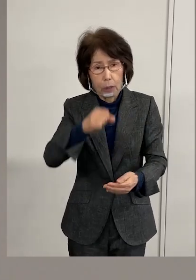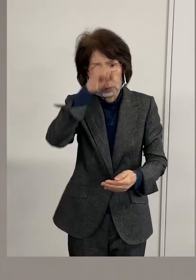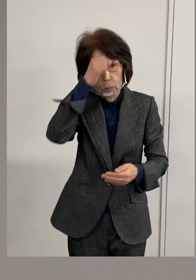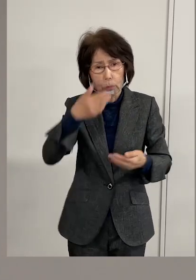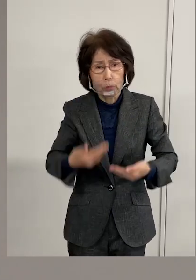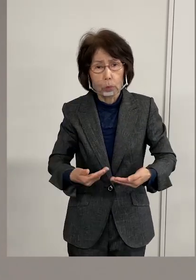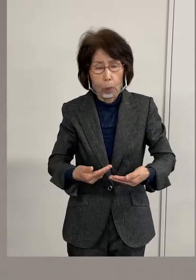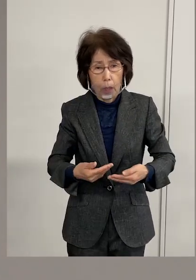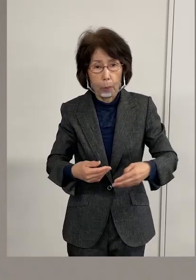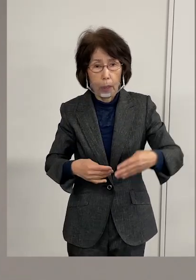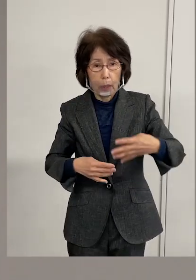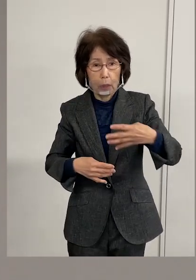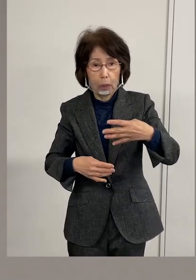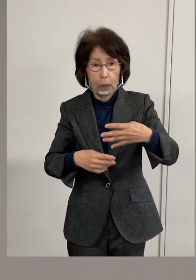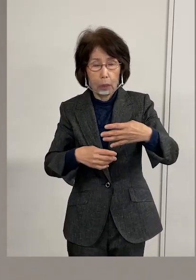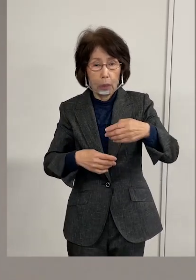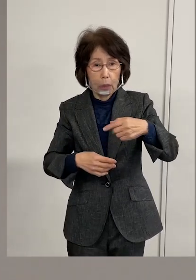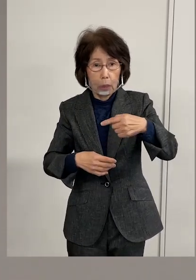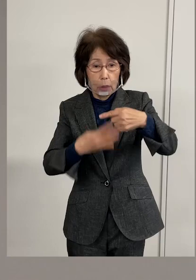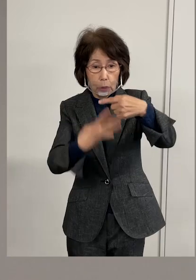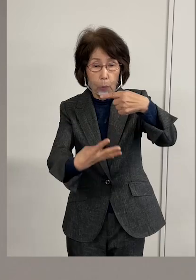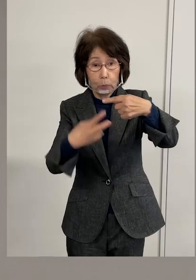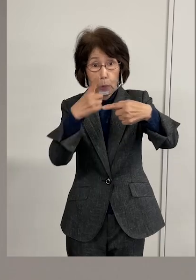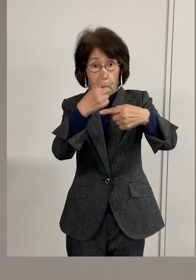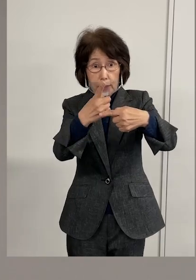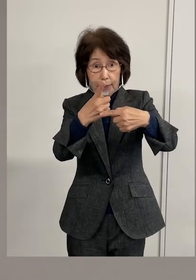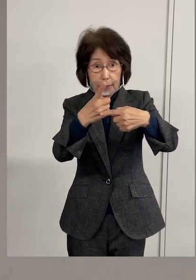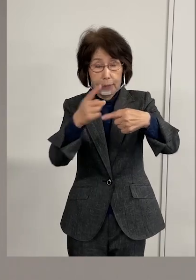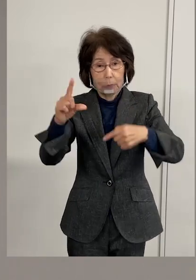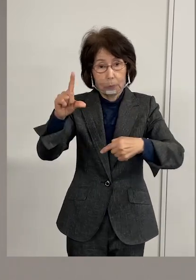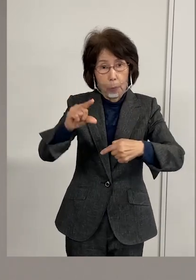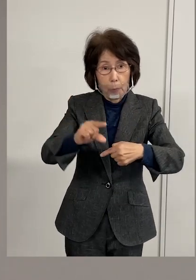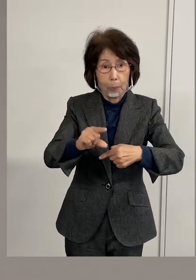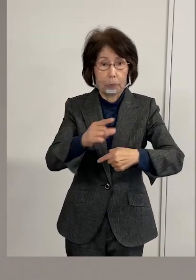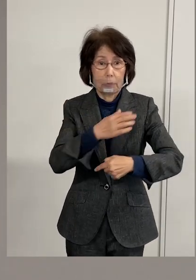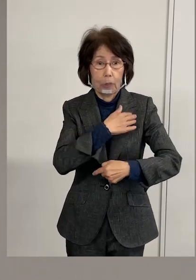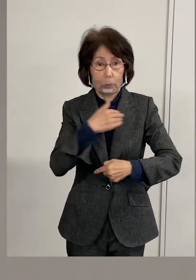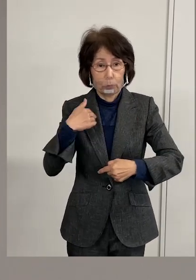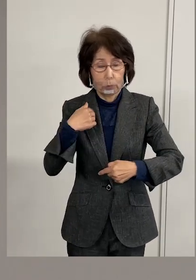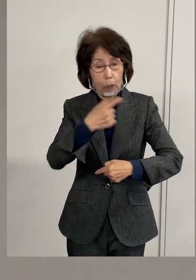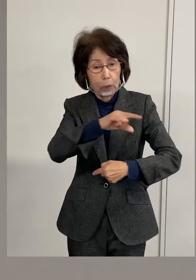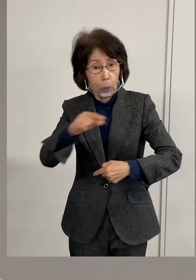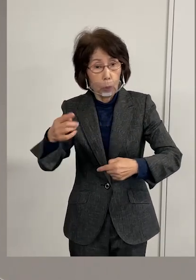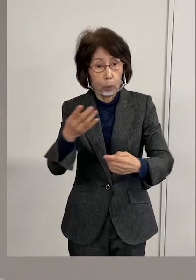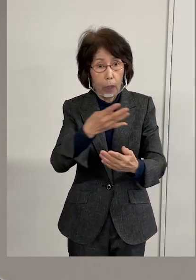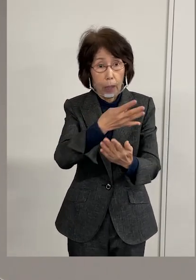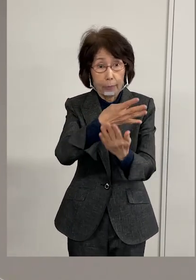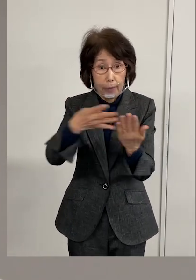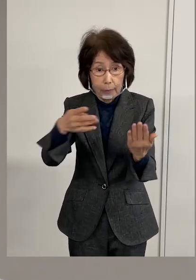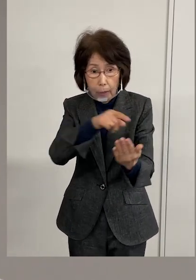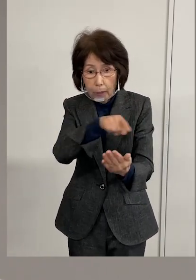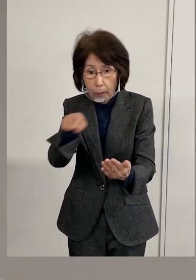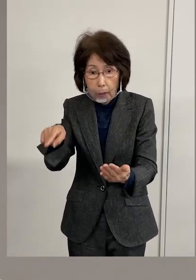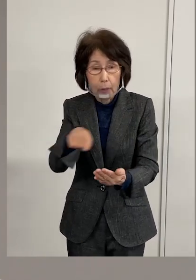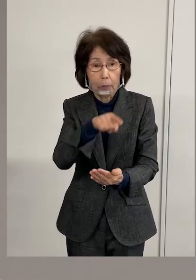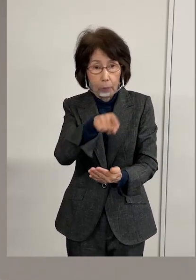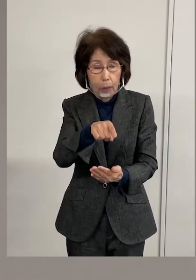1以下に減らせているというふうに、いろんなデータの中でも、そういうふうに言われるドクターもおられ